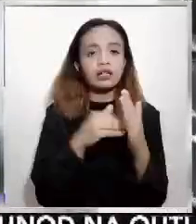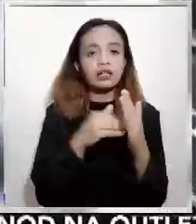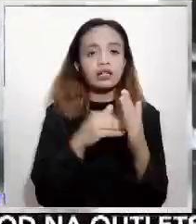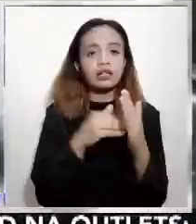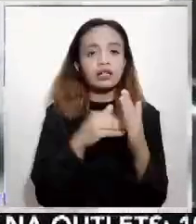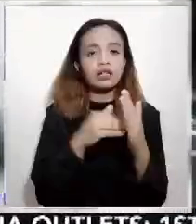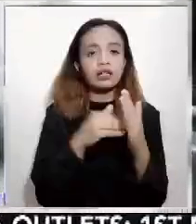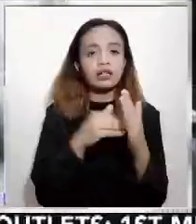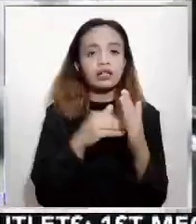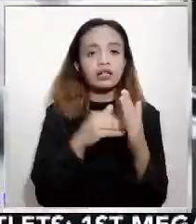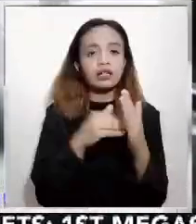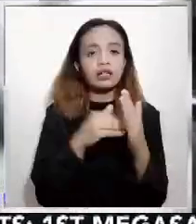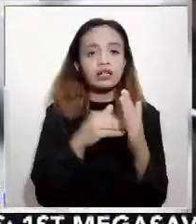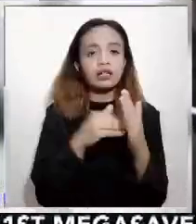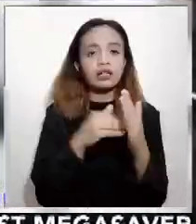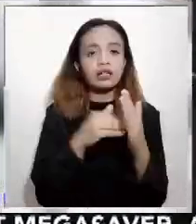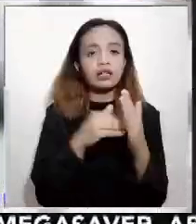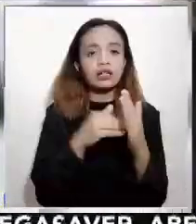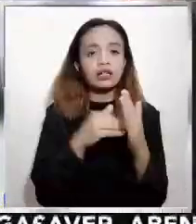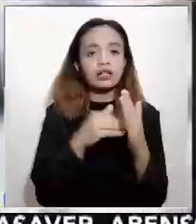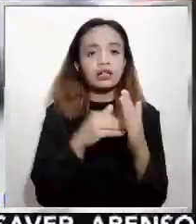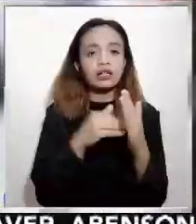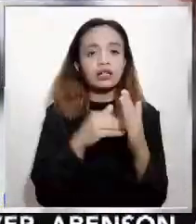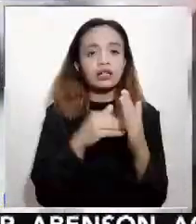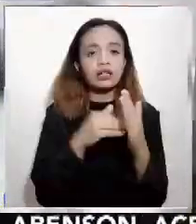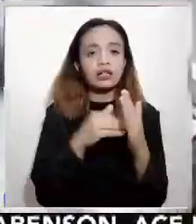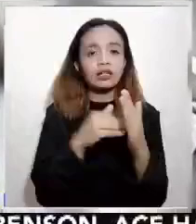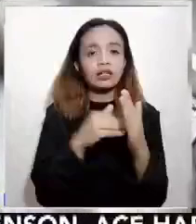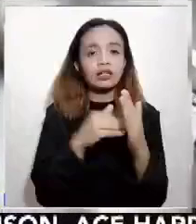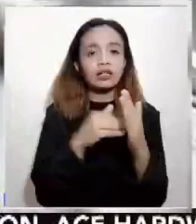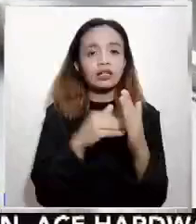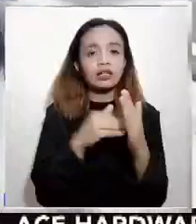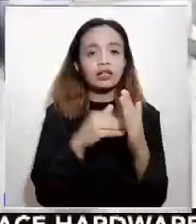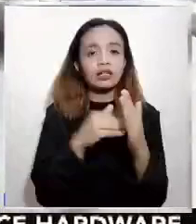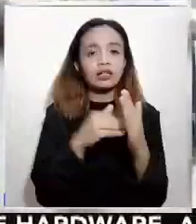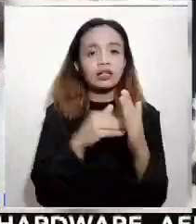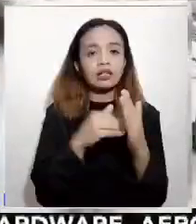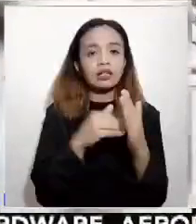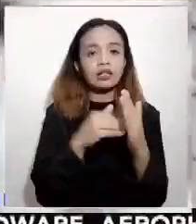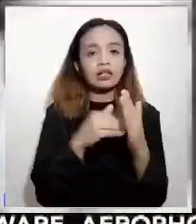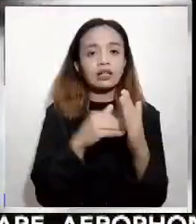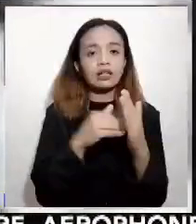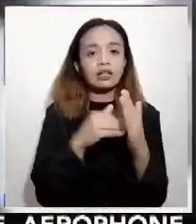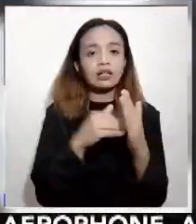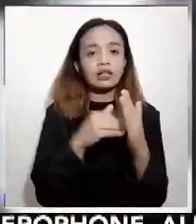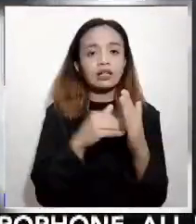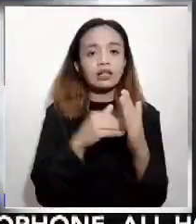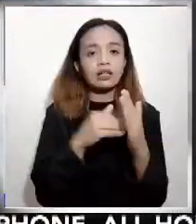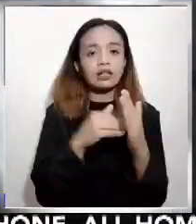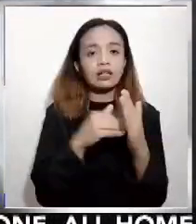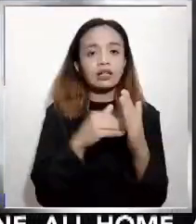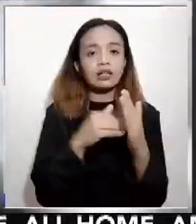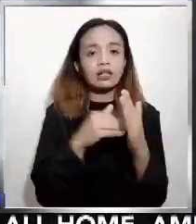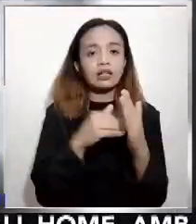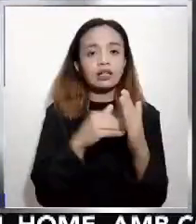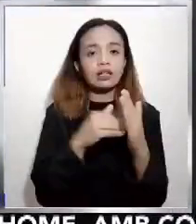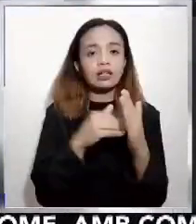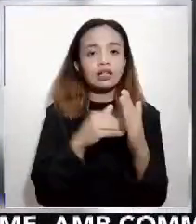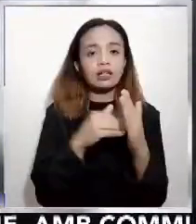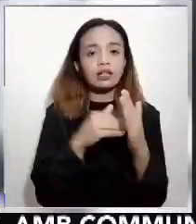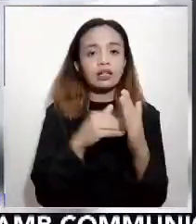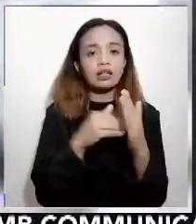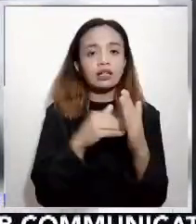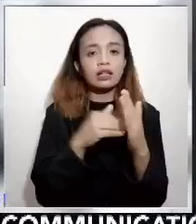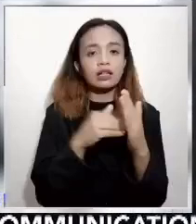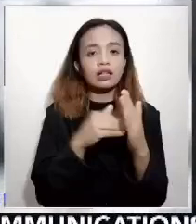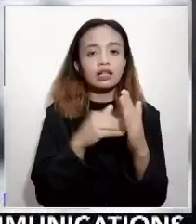Sa kanyang pagharap sa media, isinulong ni Chinese Ambassador to the Philippines, Huang Xilian, ang kahalagahan ng joint exploration ng Pilipinas